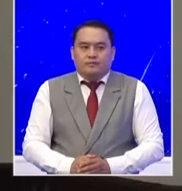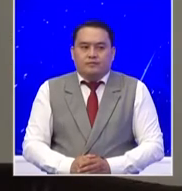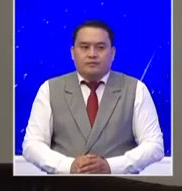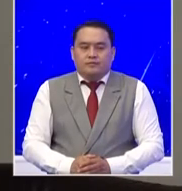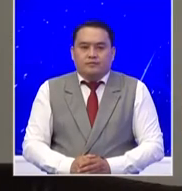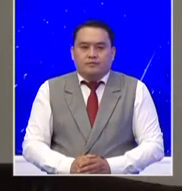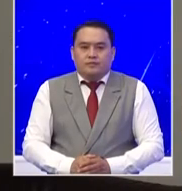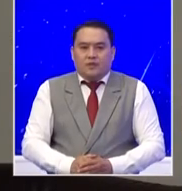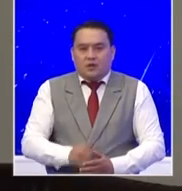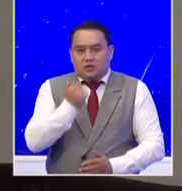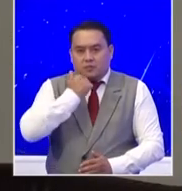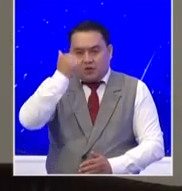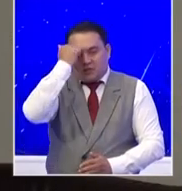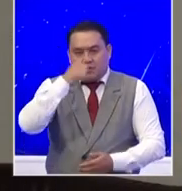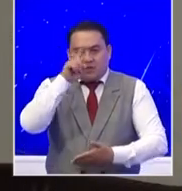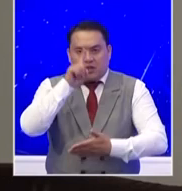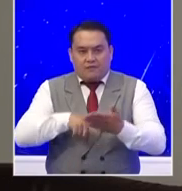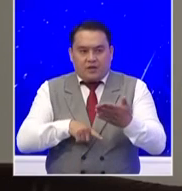Спасибо за доверие руководству области.